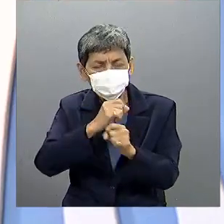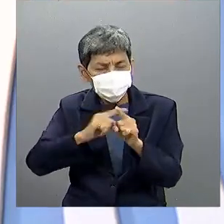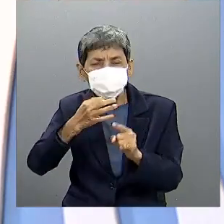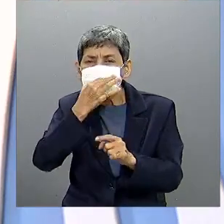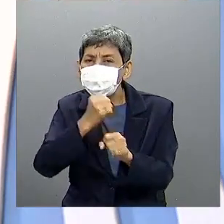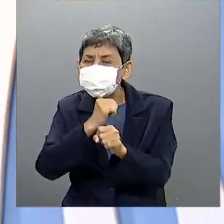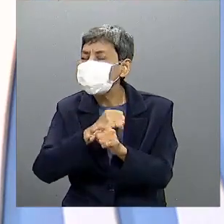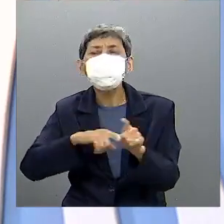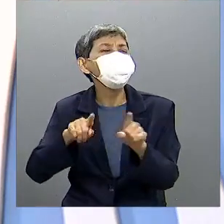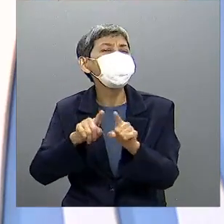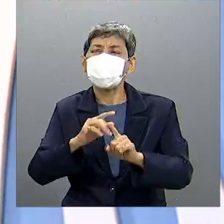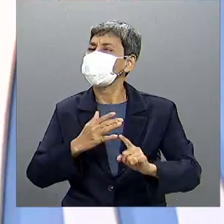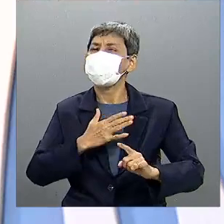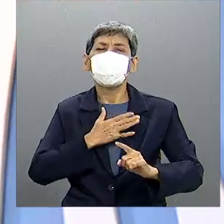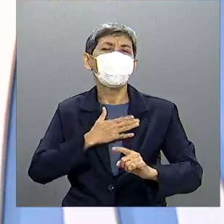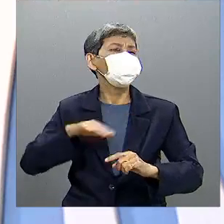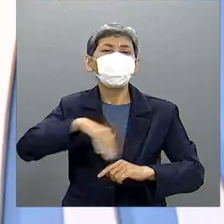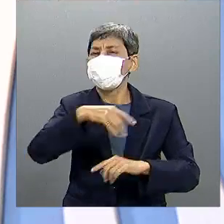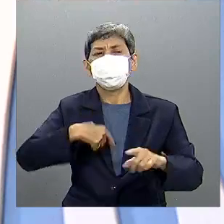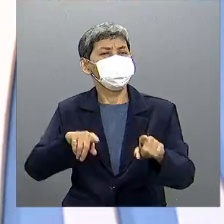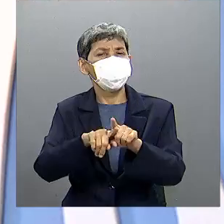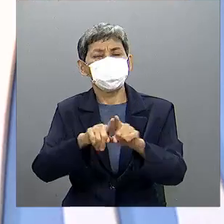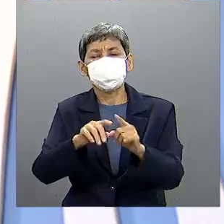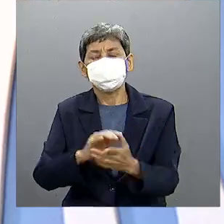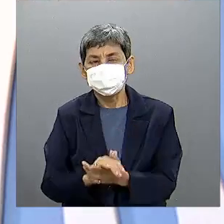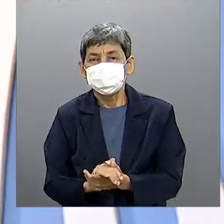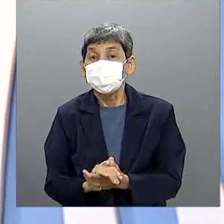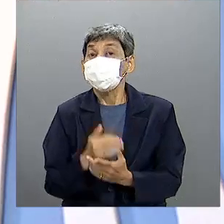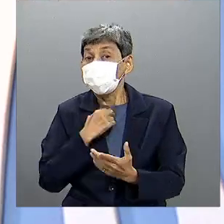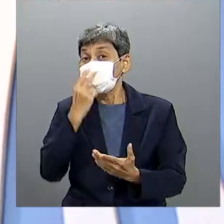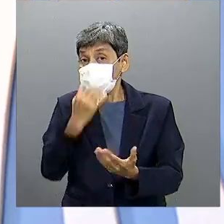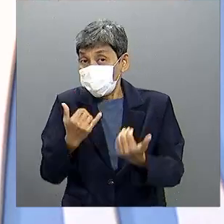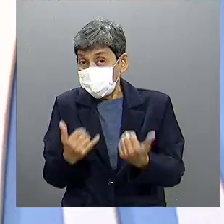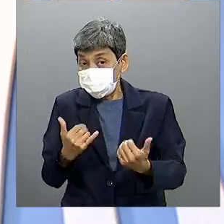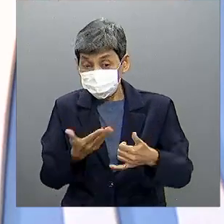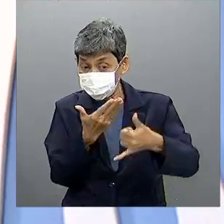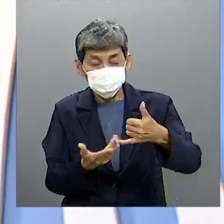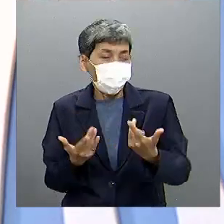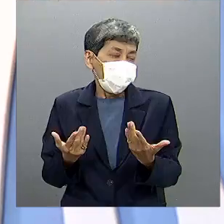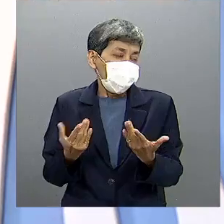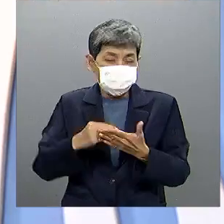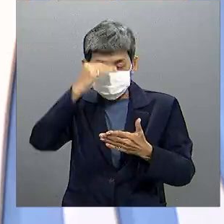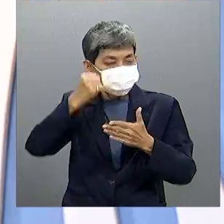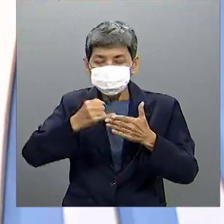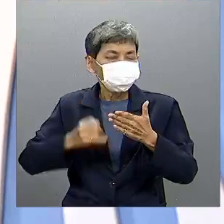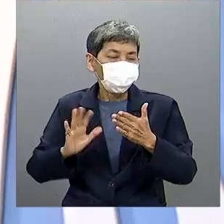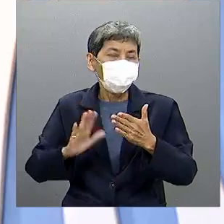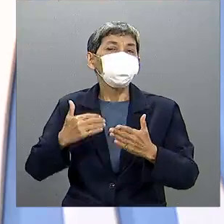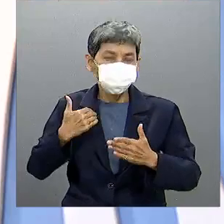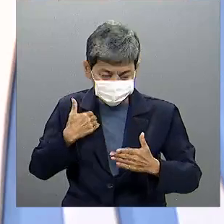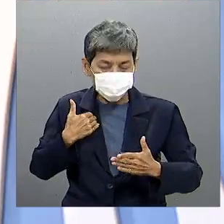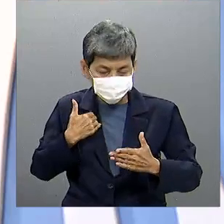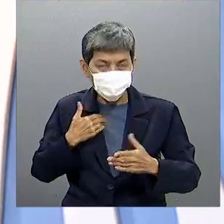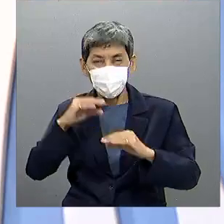เราในคนทั่วๆไปเช่นเดียวกันแล้วที่สำคัญนะวันนี้พวกเขาไม่ต้องรอให้ตัวเองเรียนจบแล้วค่ะยังมีหลายโครงการ